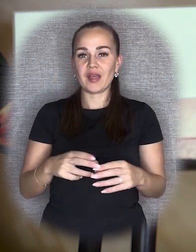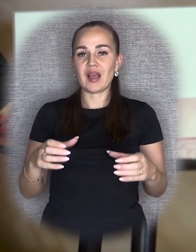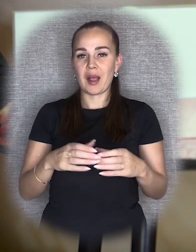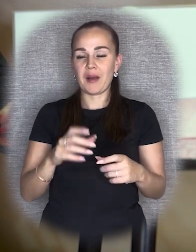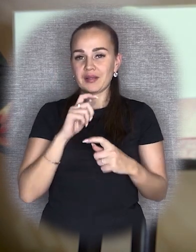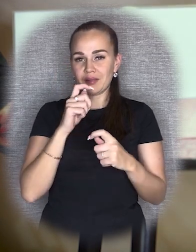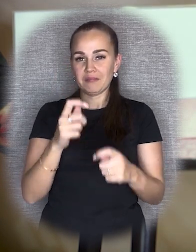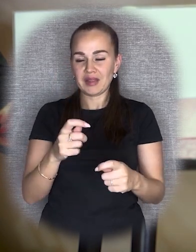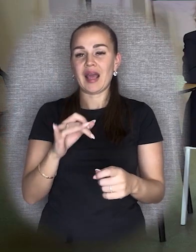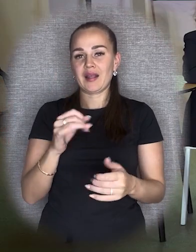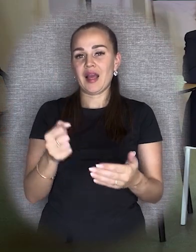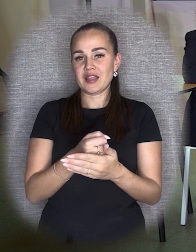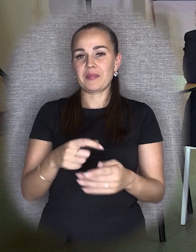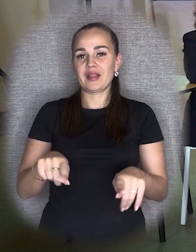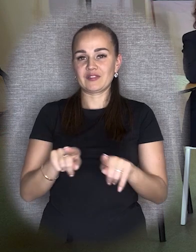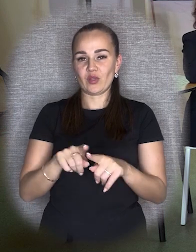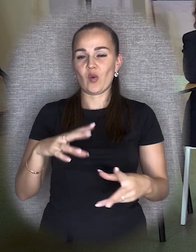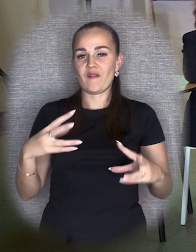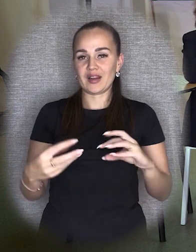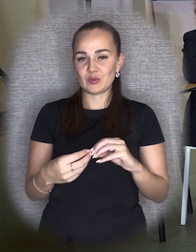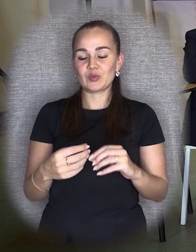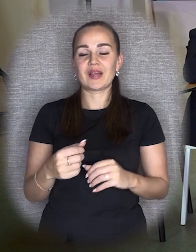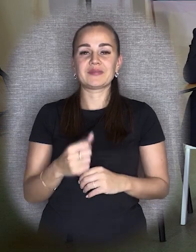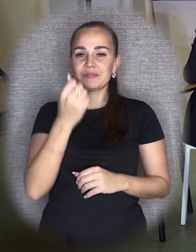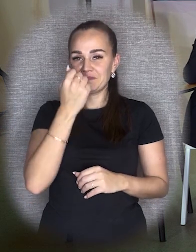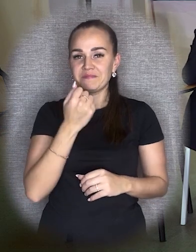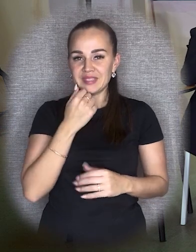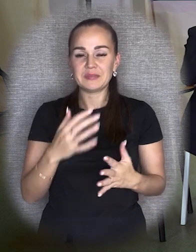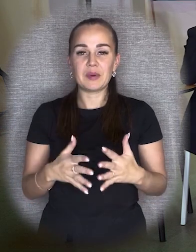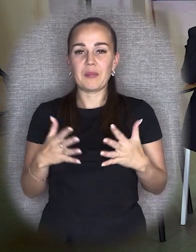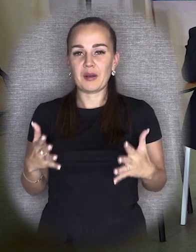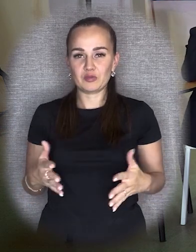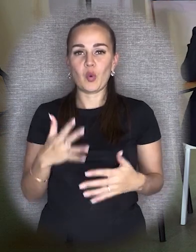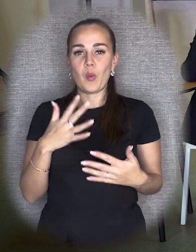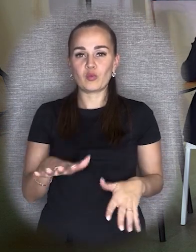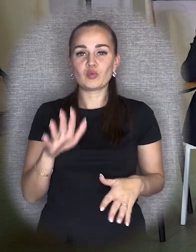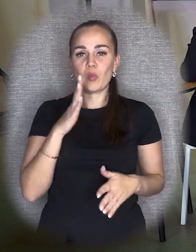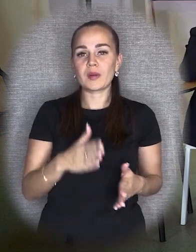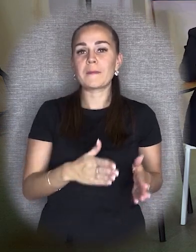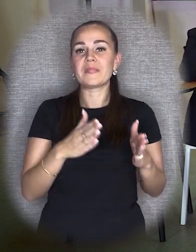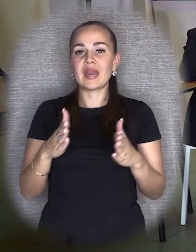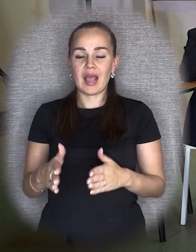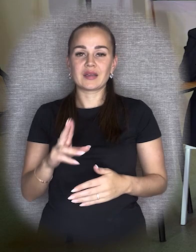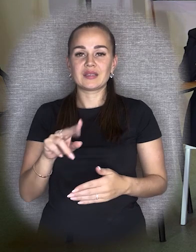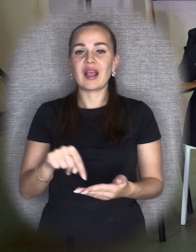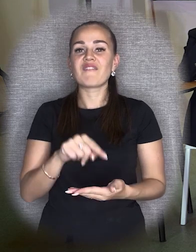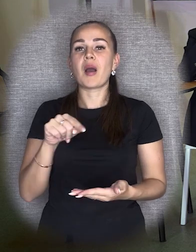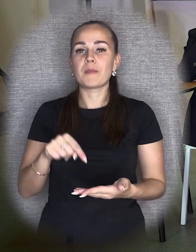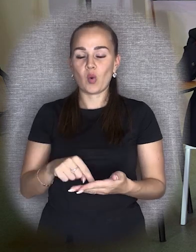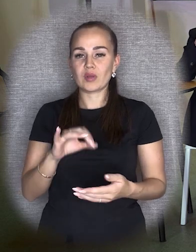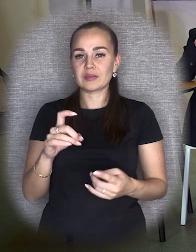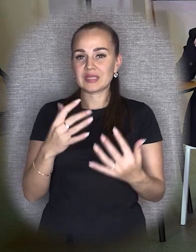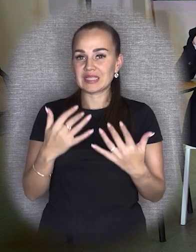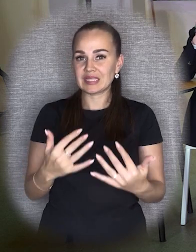этого результата. Да, спасибо большое. Наверное, мы будем уже переходить к вопросам из